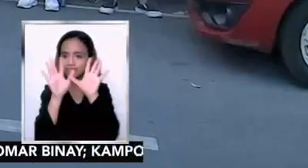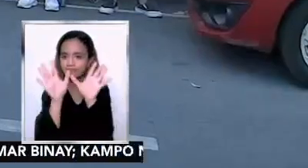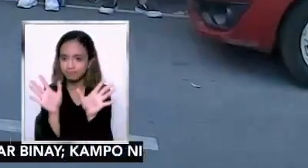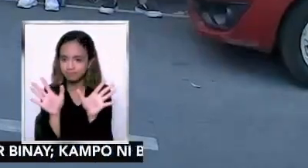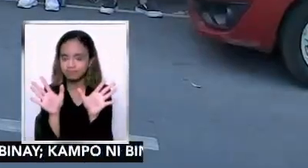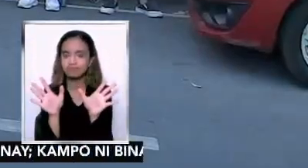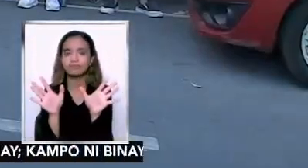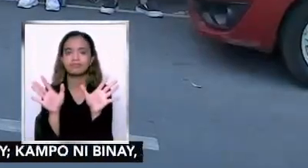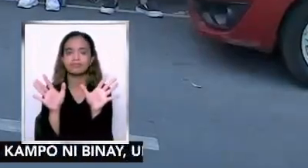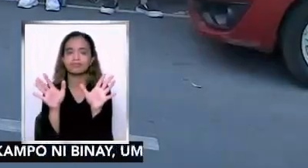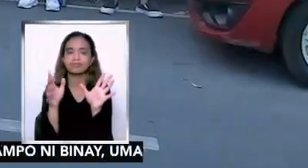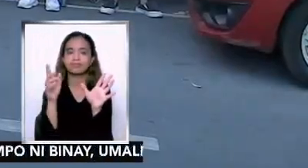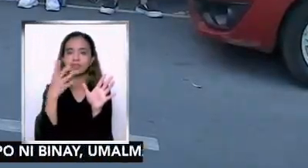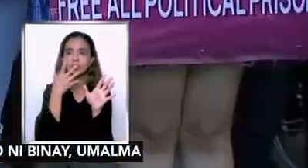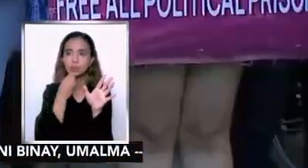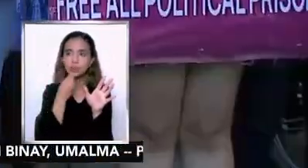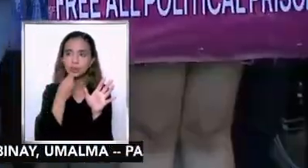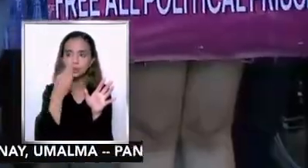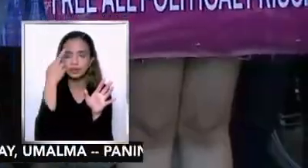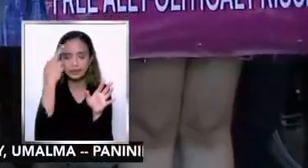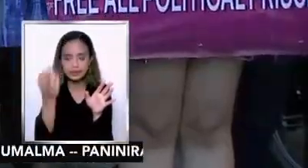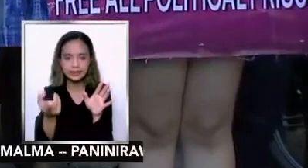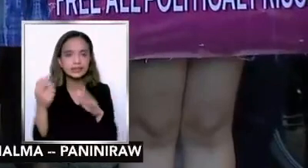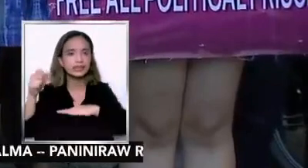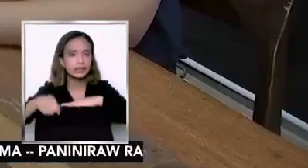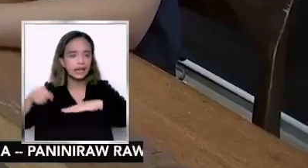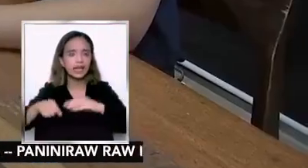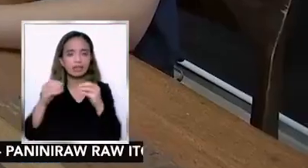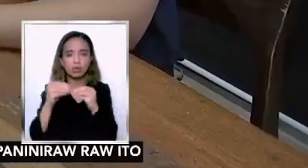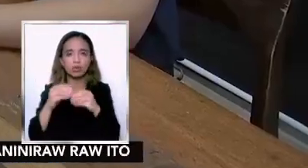Department at manawagan ang agarang paglaya ng